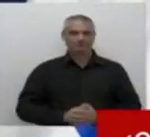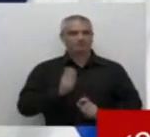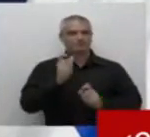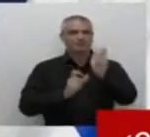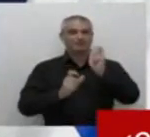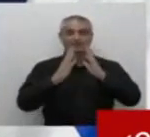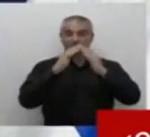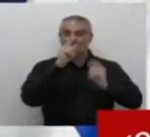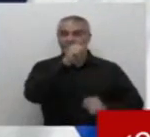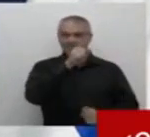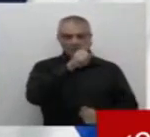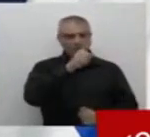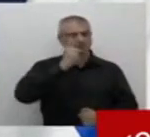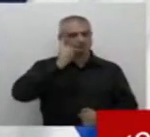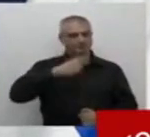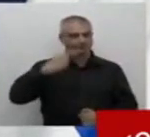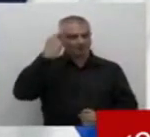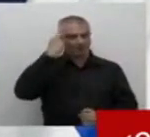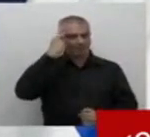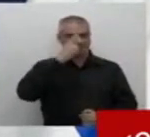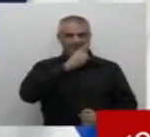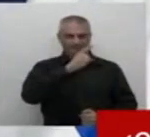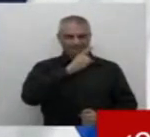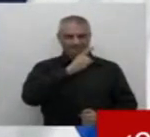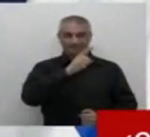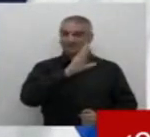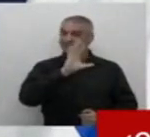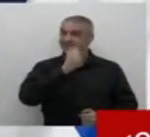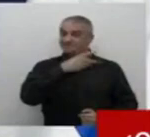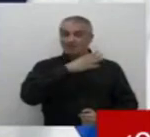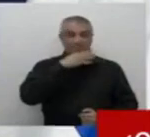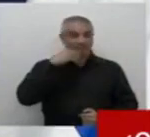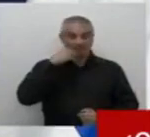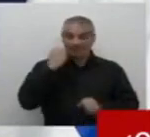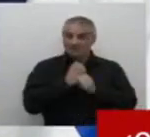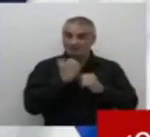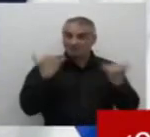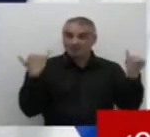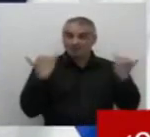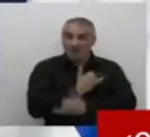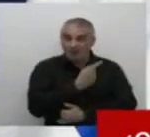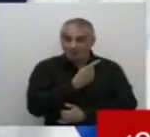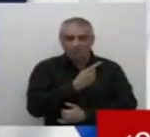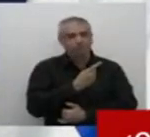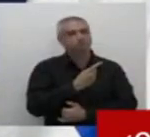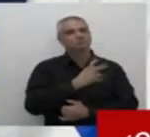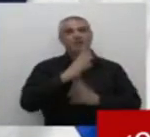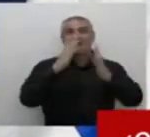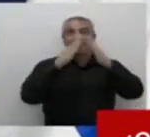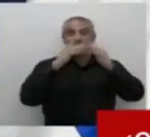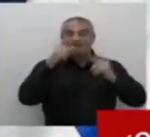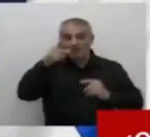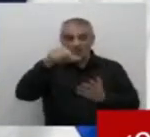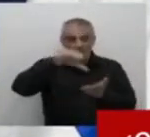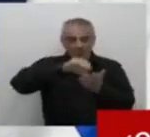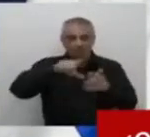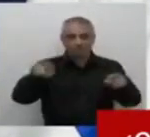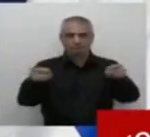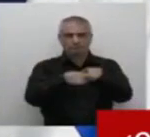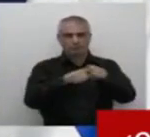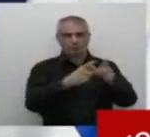بهم الى مواطني لبنان عليكم ان تعلموا انه اذا قام نصر الله بارتكاب